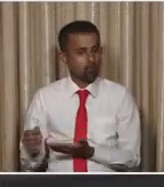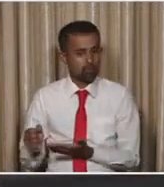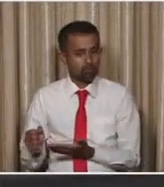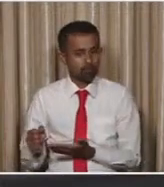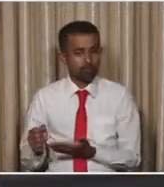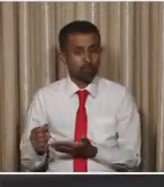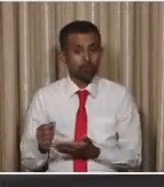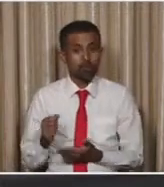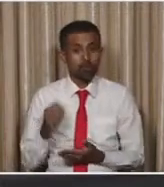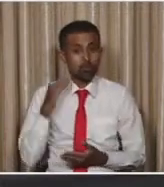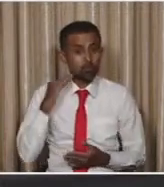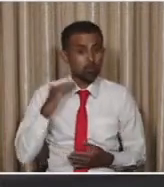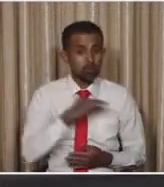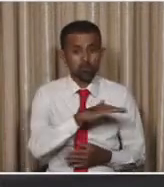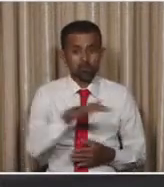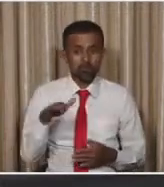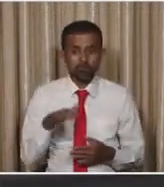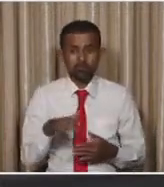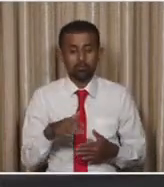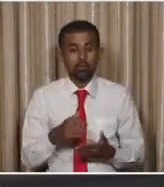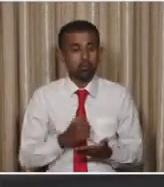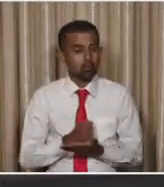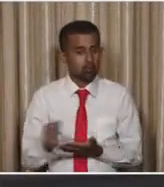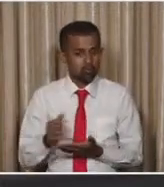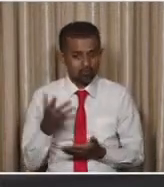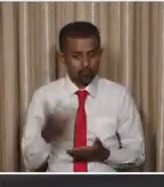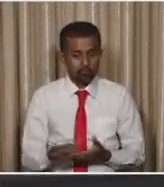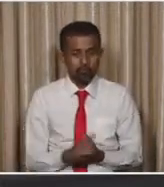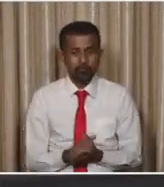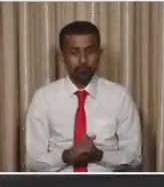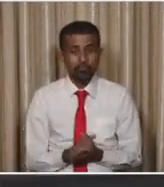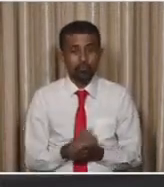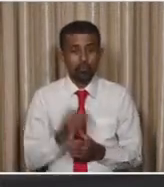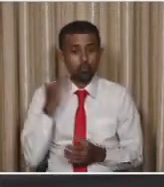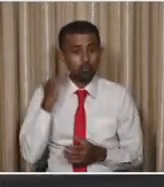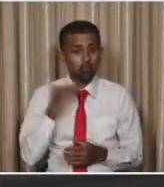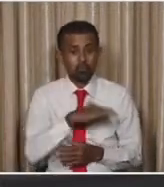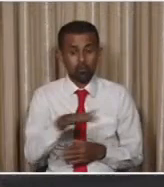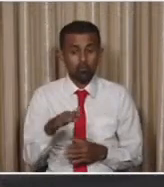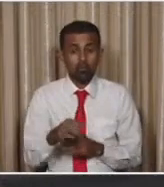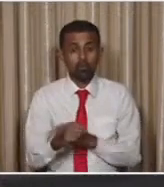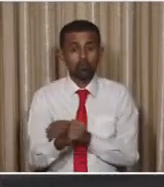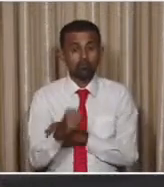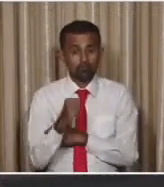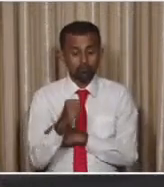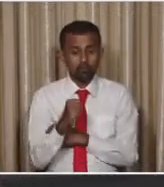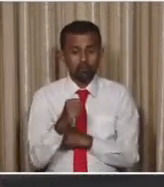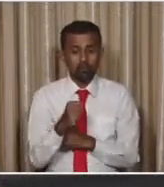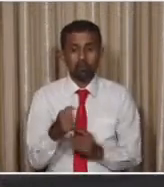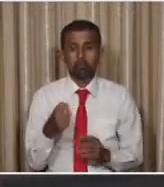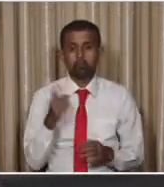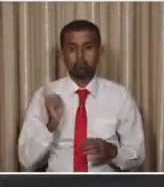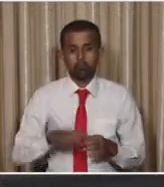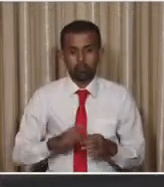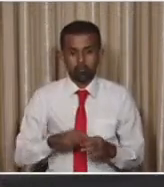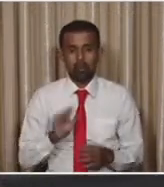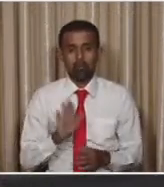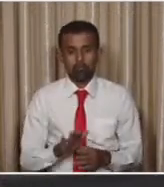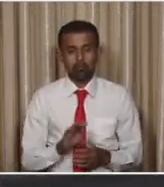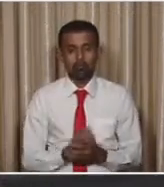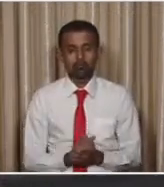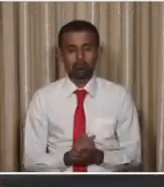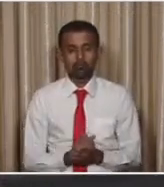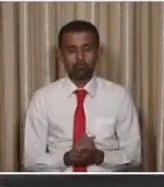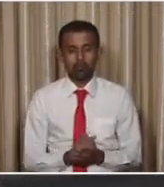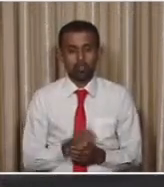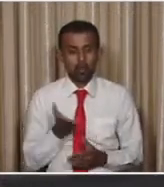වගේම ජනසම්මතවාදයේ අවසානයත්, ඒ වගේම ජනතා පරමාධිපත්‍යයට ඒ තුල තර්ජනයක් සිද්ධ වෙනවා.